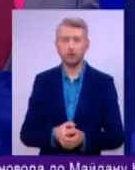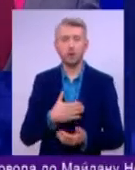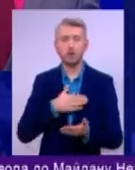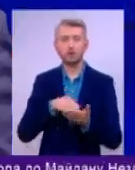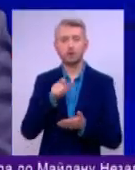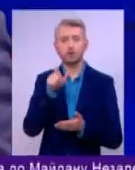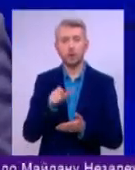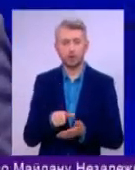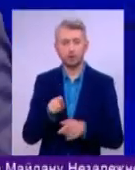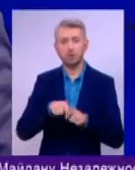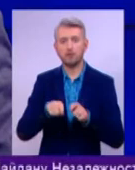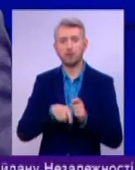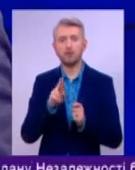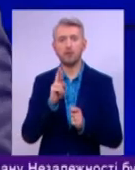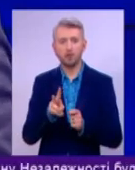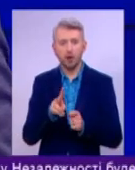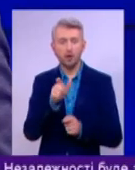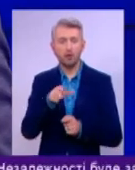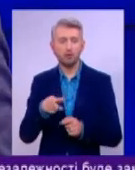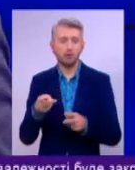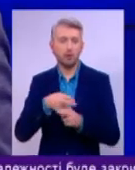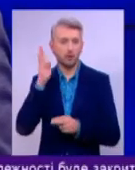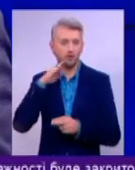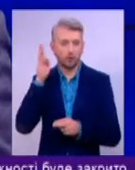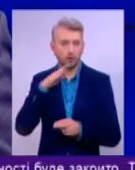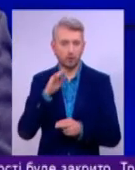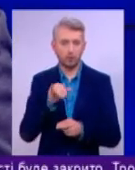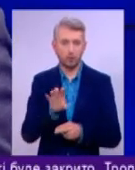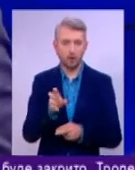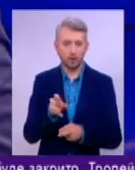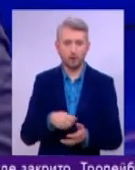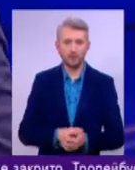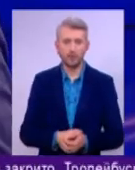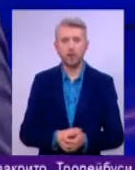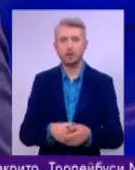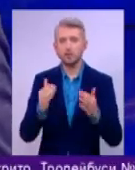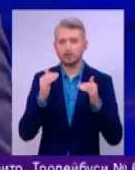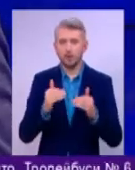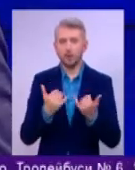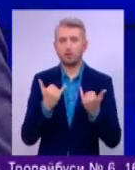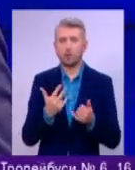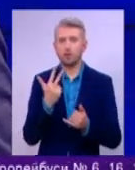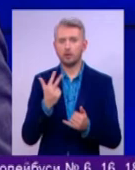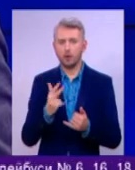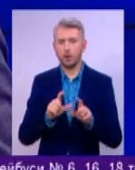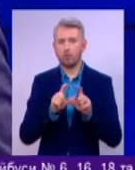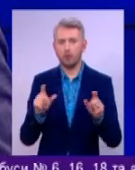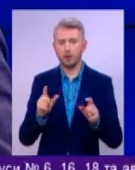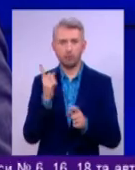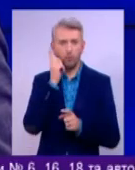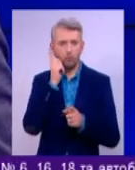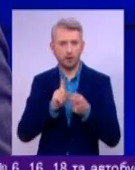Тарас Левченко перевірив, як обходяться люди без води у кранах. Ми ж йдемо далі. Сьогодні три оператори мобільного